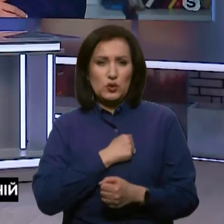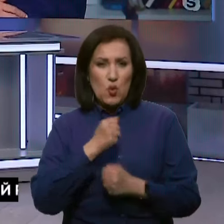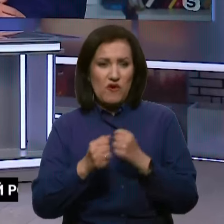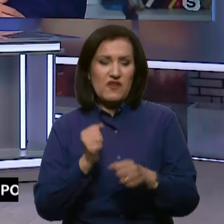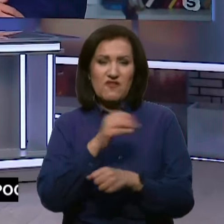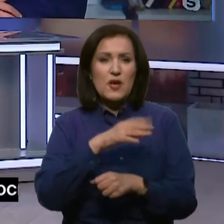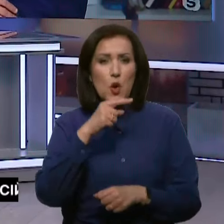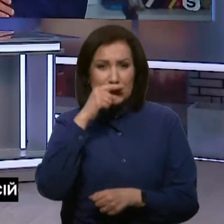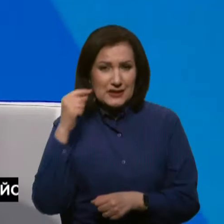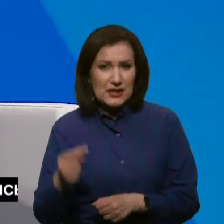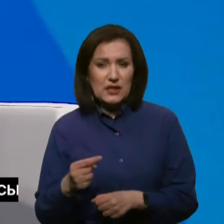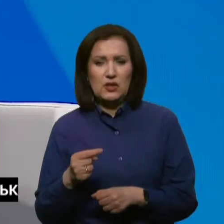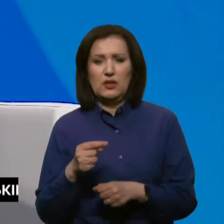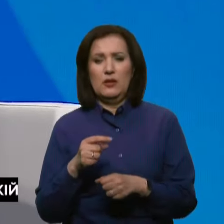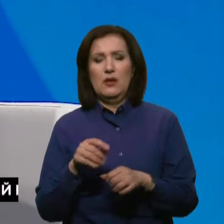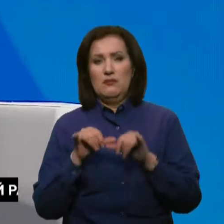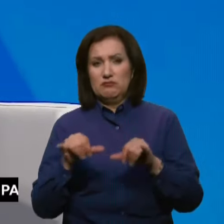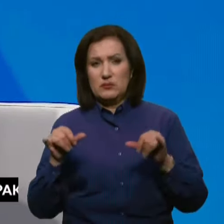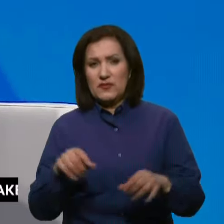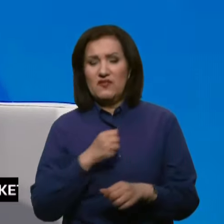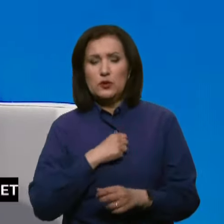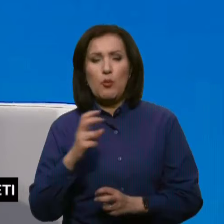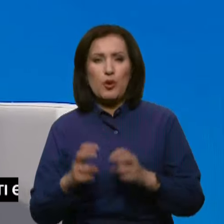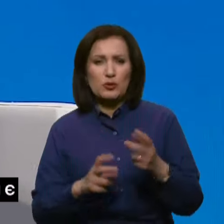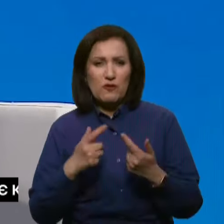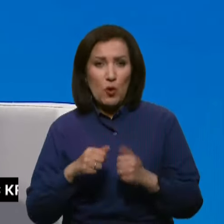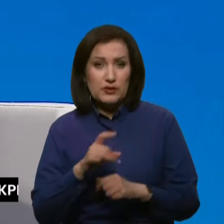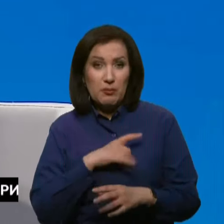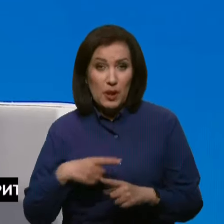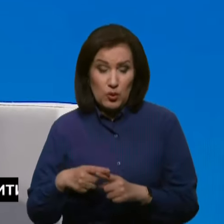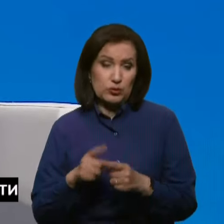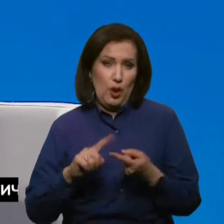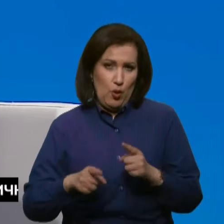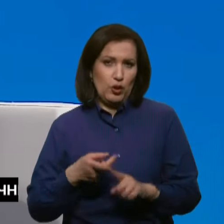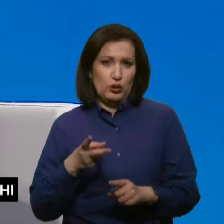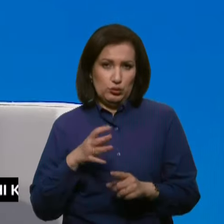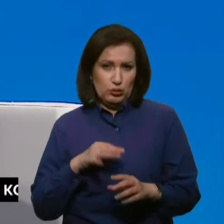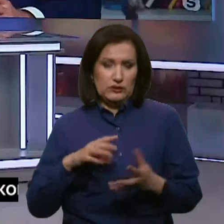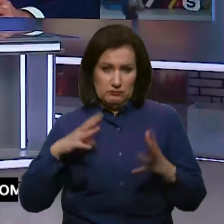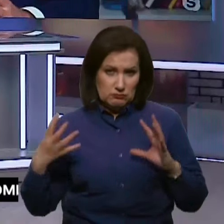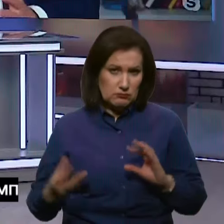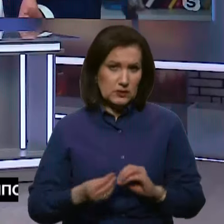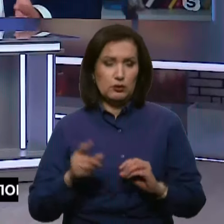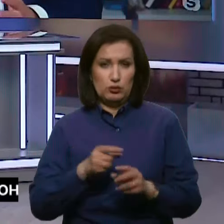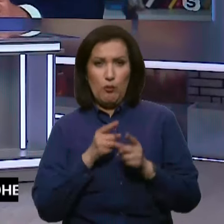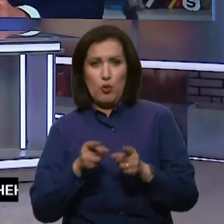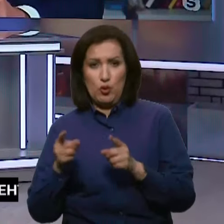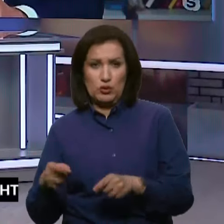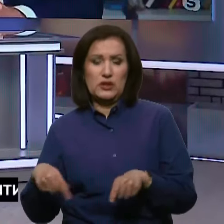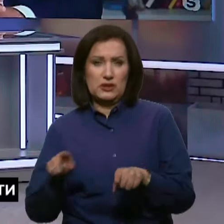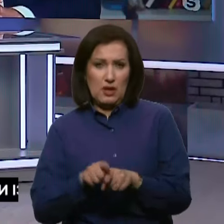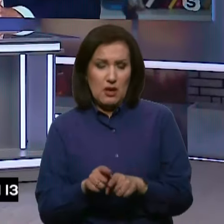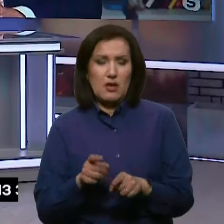у Россию, развитие войсково-промыслового комплекса Беларуси. Ну, логично из этого выникает, что погроза